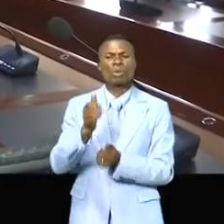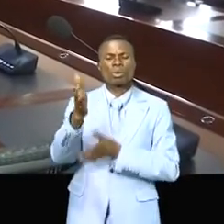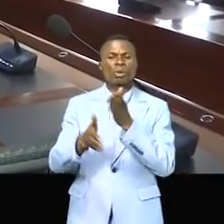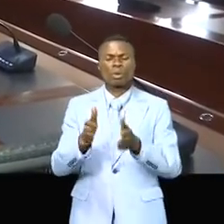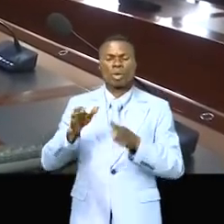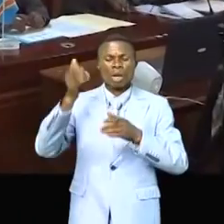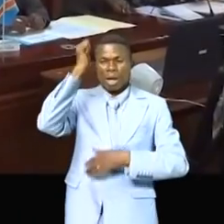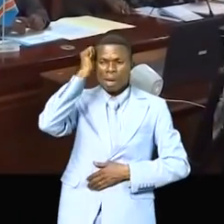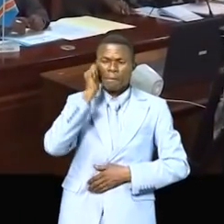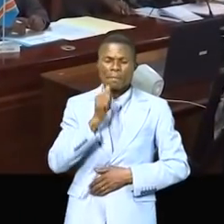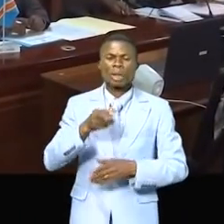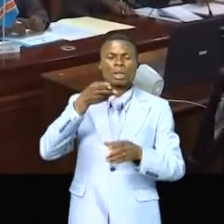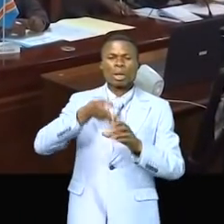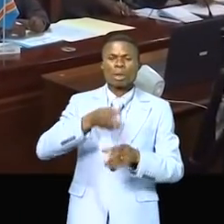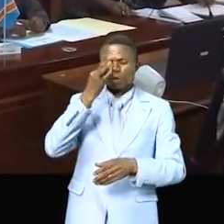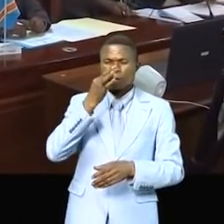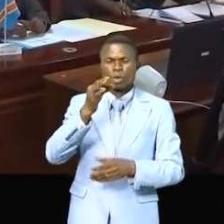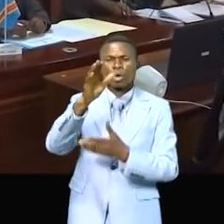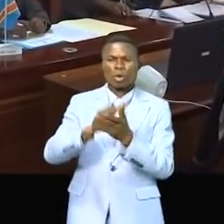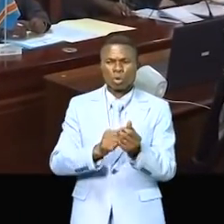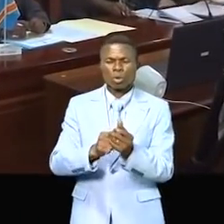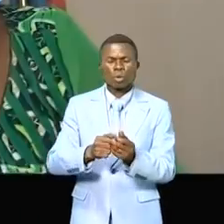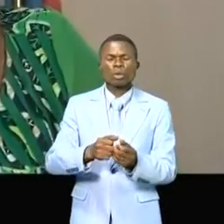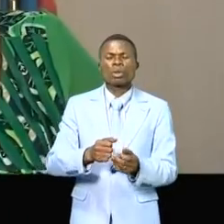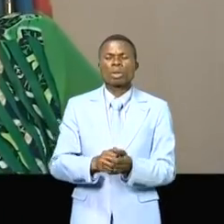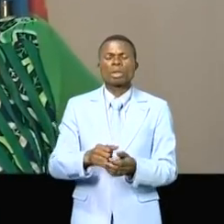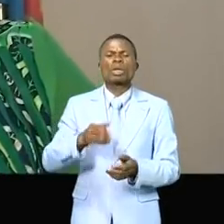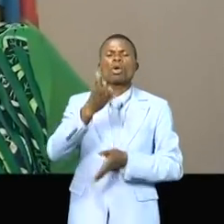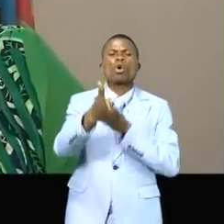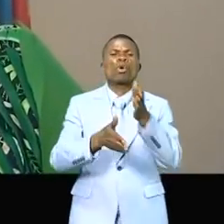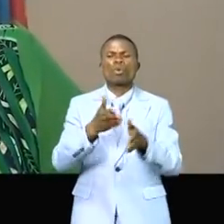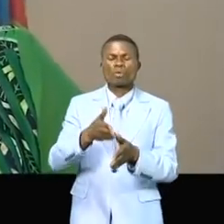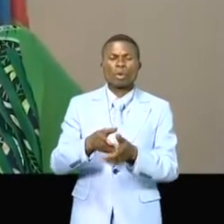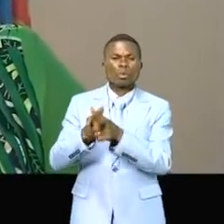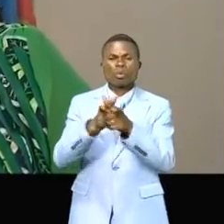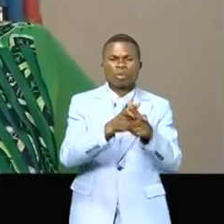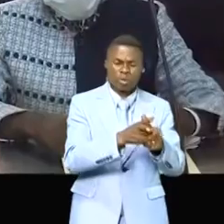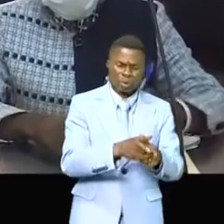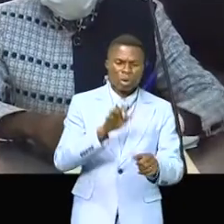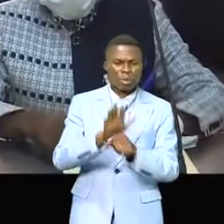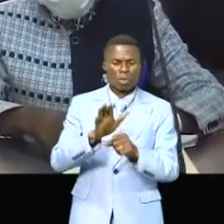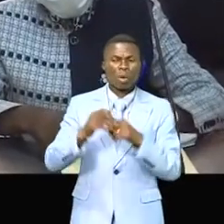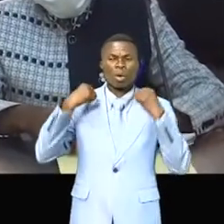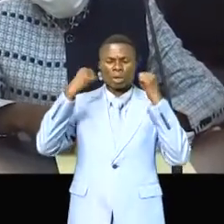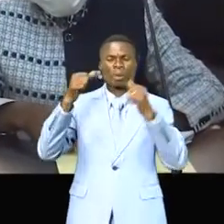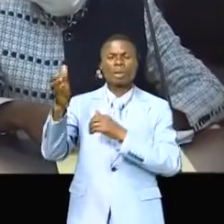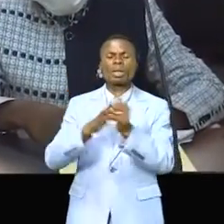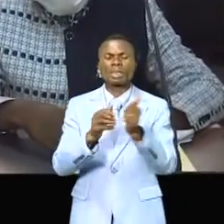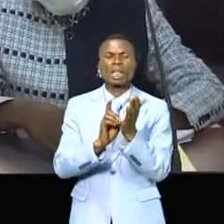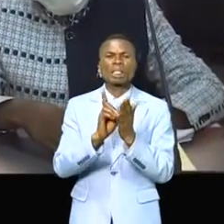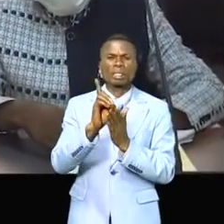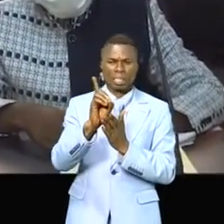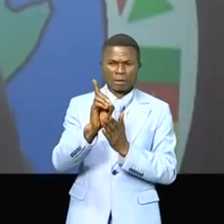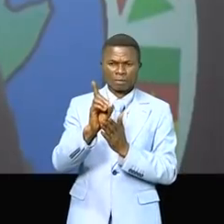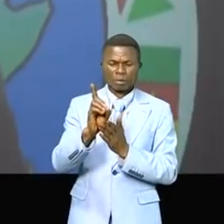navires pétrolières, la piraterie, les prises d'otages, le braquage à main armée et bien d'autres nuisent au développement